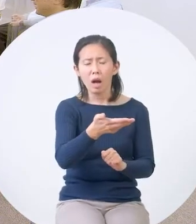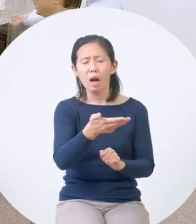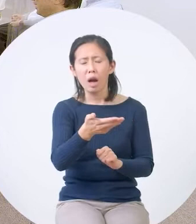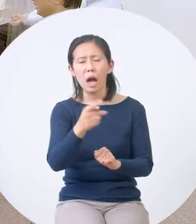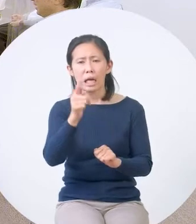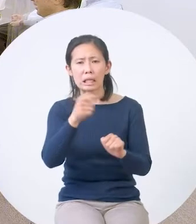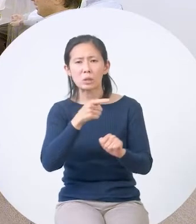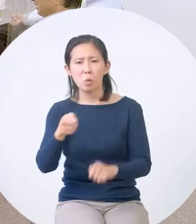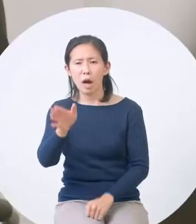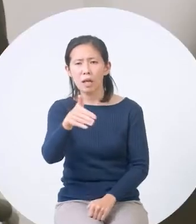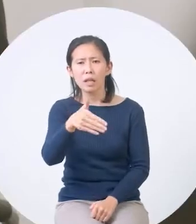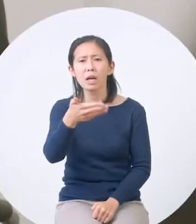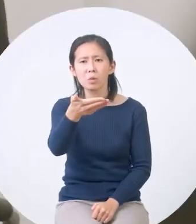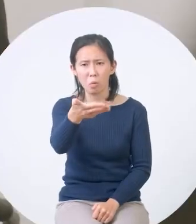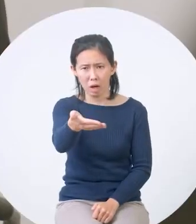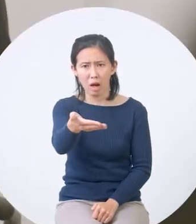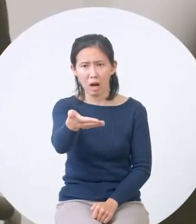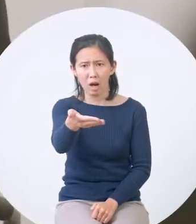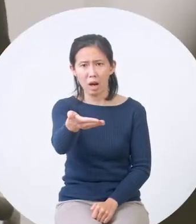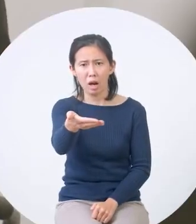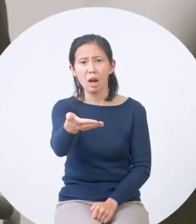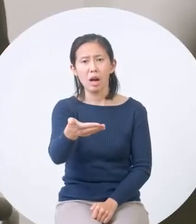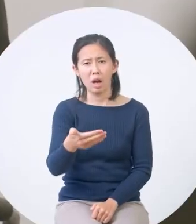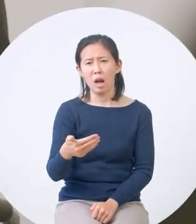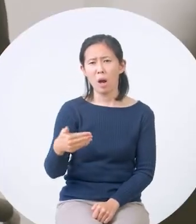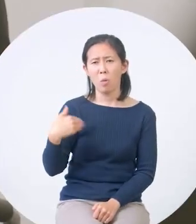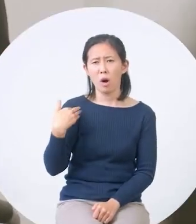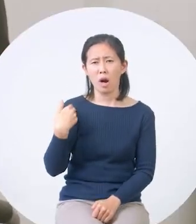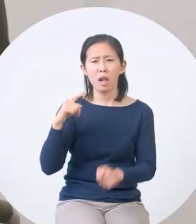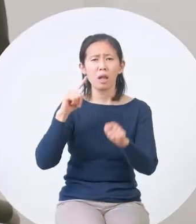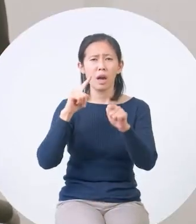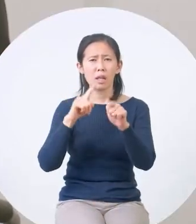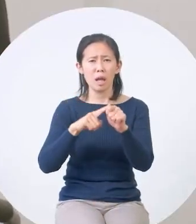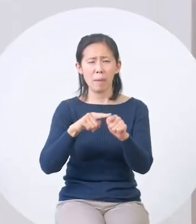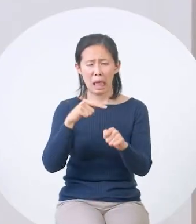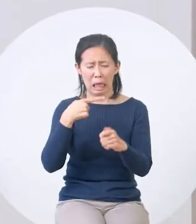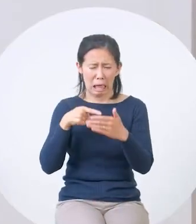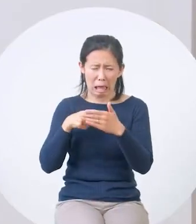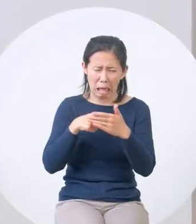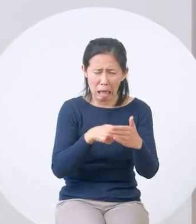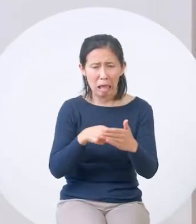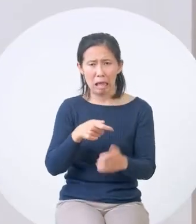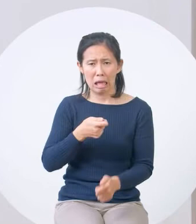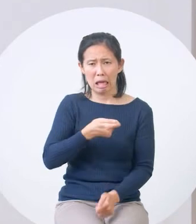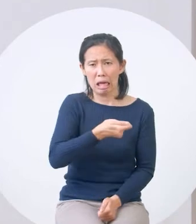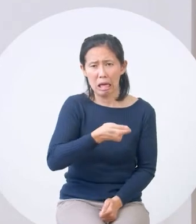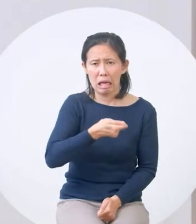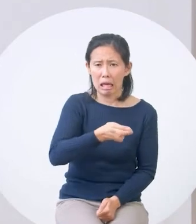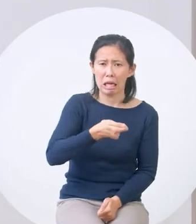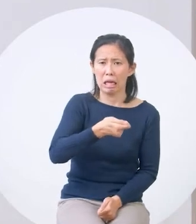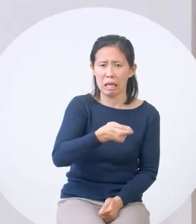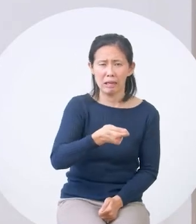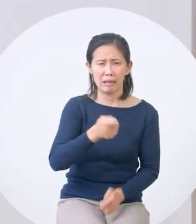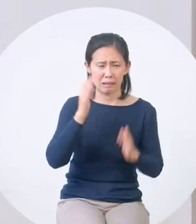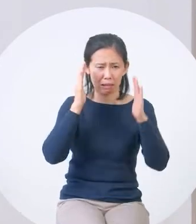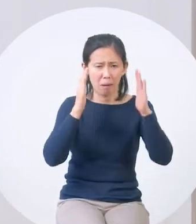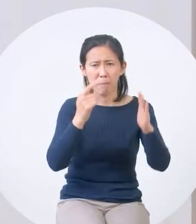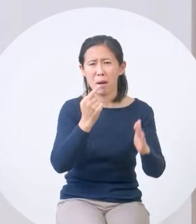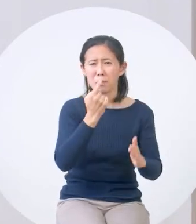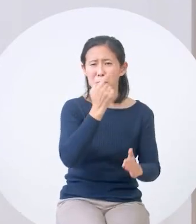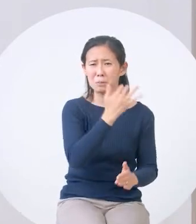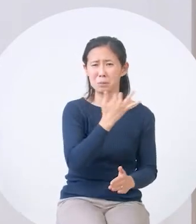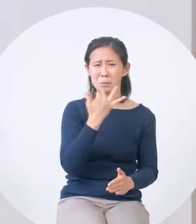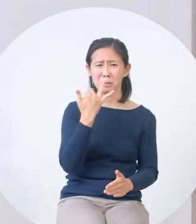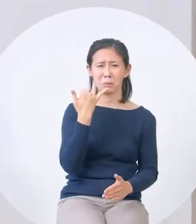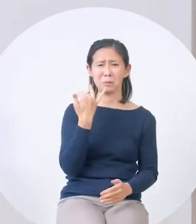が開かないのか、人がいないのに閉められちゃってるのかがわからないので開けようとするんですね私たち、